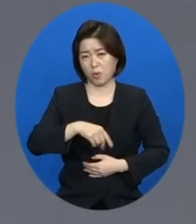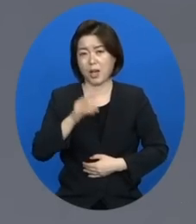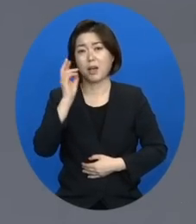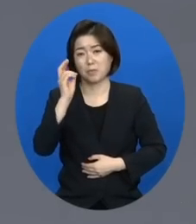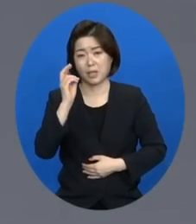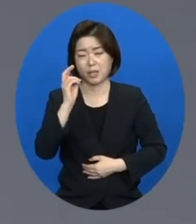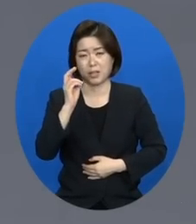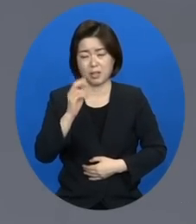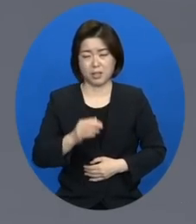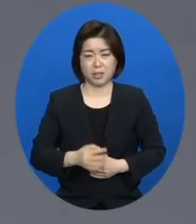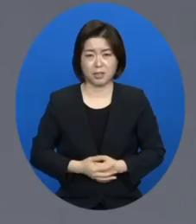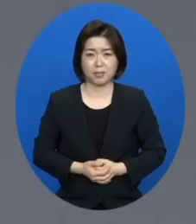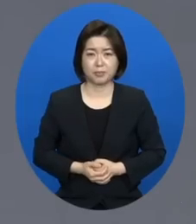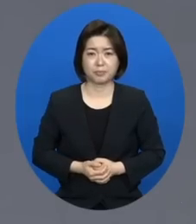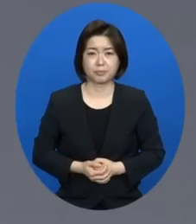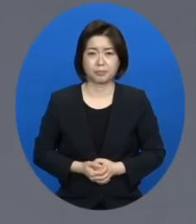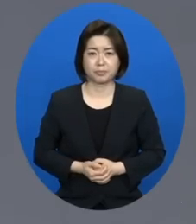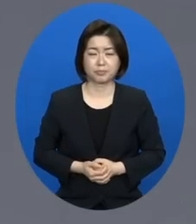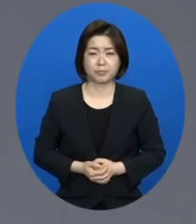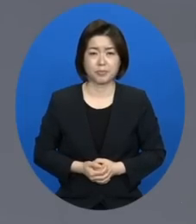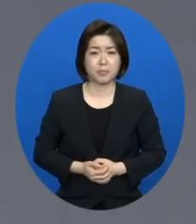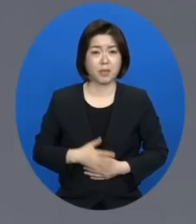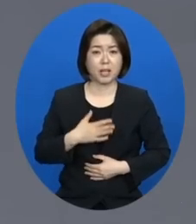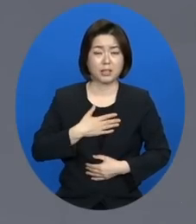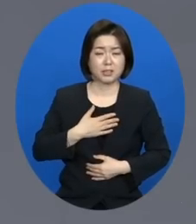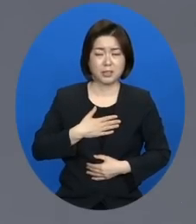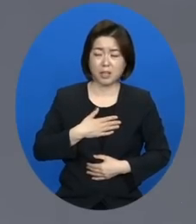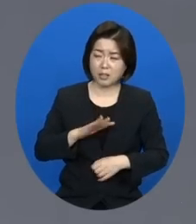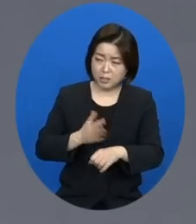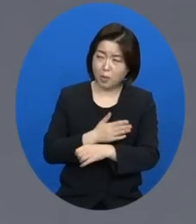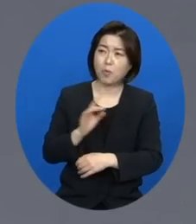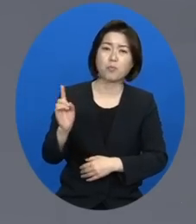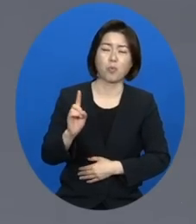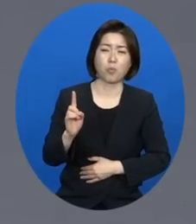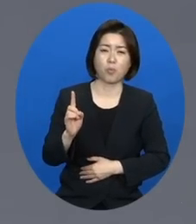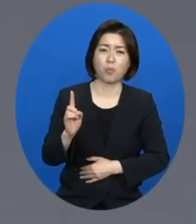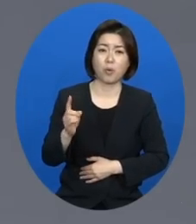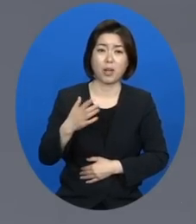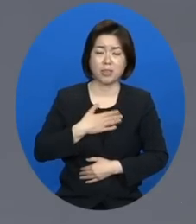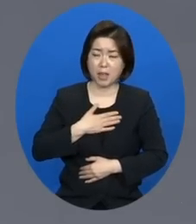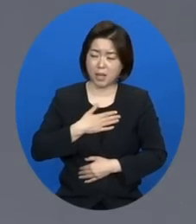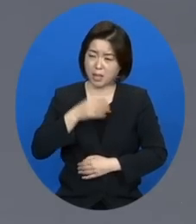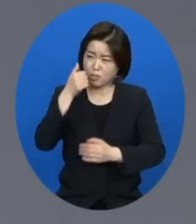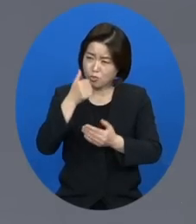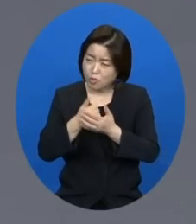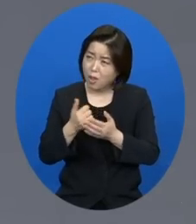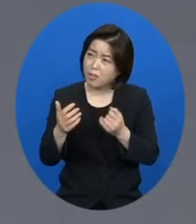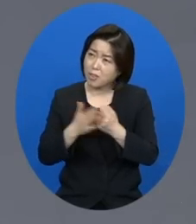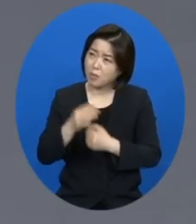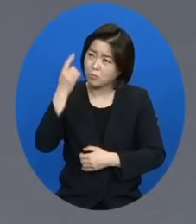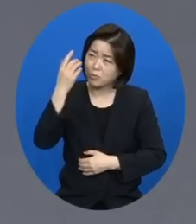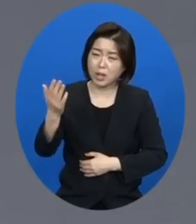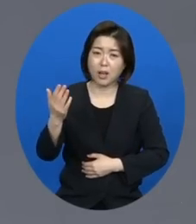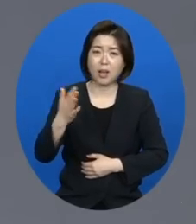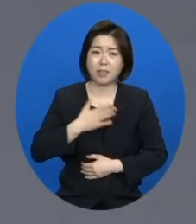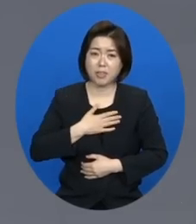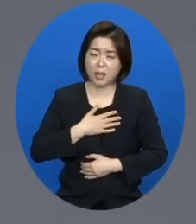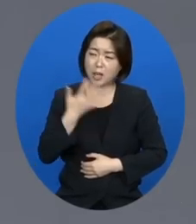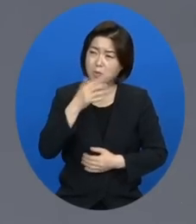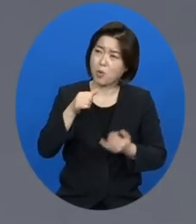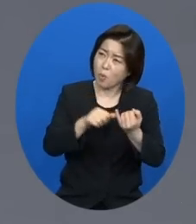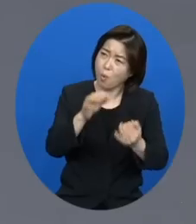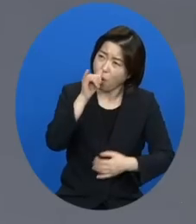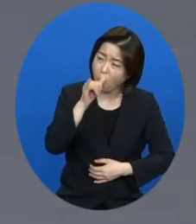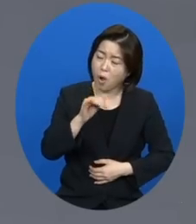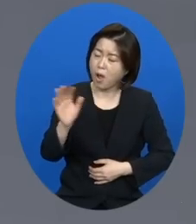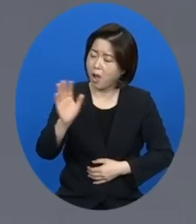오지 않았겠냐고요. 제가 뭘 잘못했습니까? 제가 죄를 지어서 그런 겁니까? 제가 뭐 성폭행을